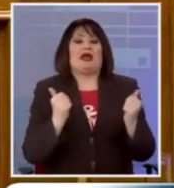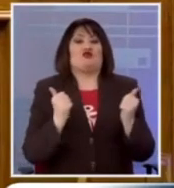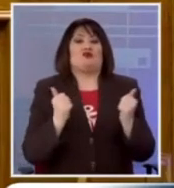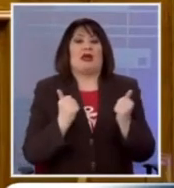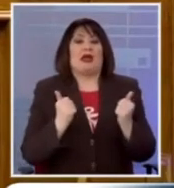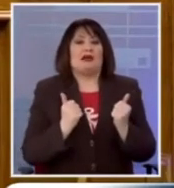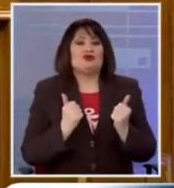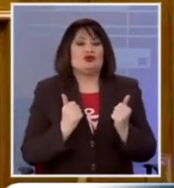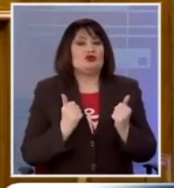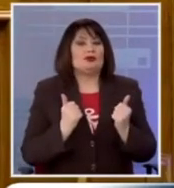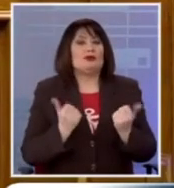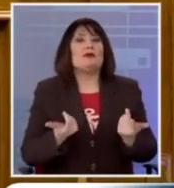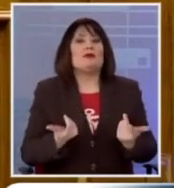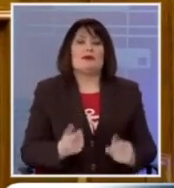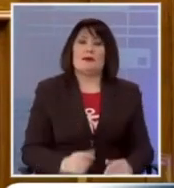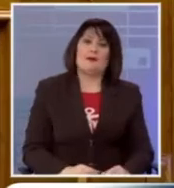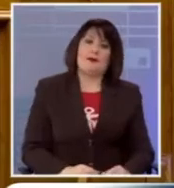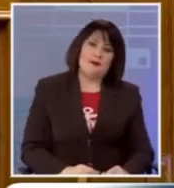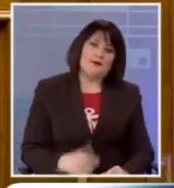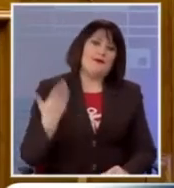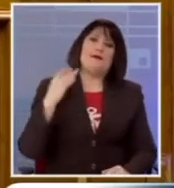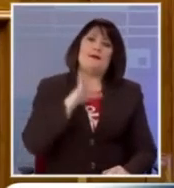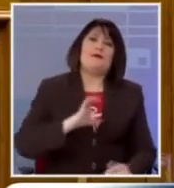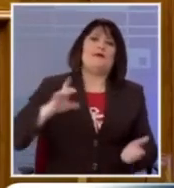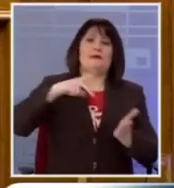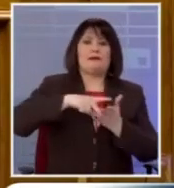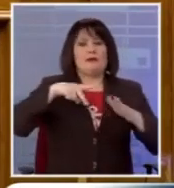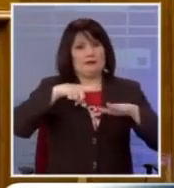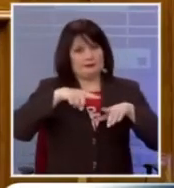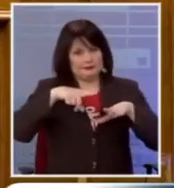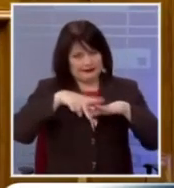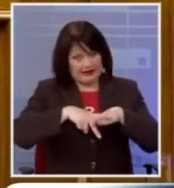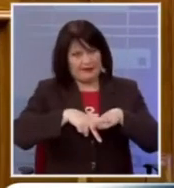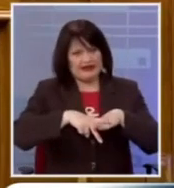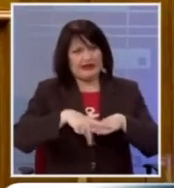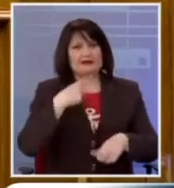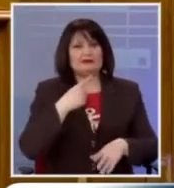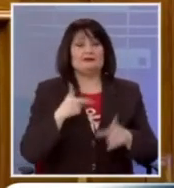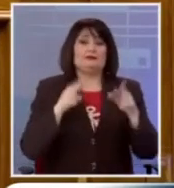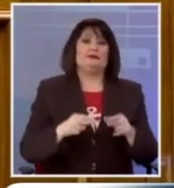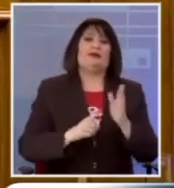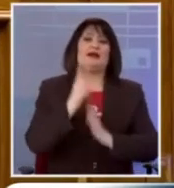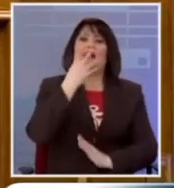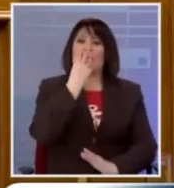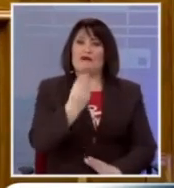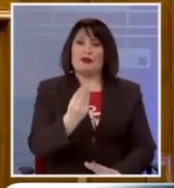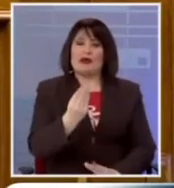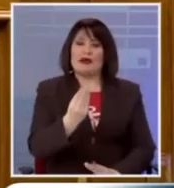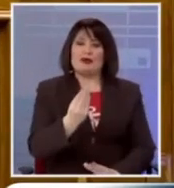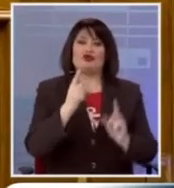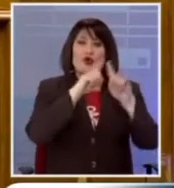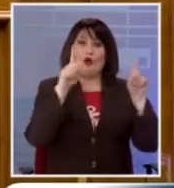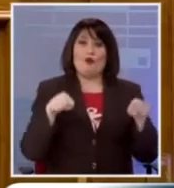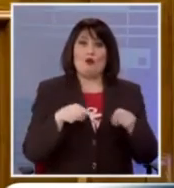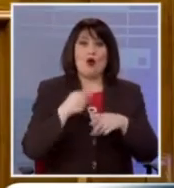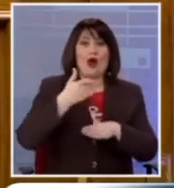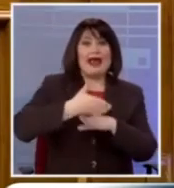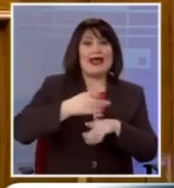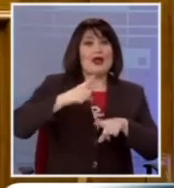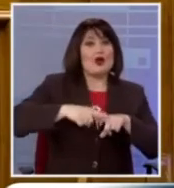από κάθε πλευρά. Ήδη είχαμε την Ευρωπαϊκή Κεντρική Τράπεζα να δηλώνει ότι σταματά από τις 11 Φεβρουαρίου να δέχεται ως ενέχειρα